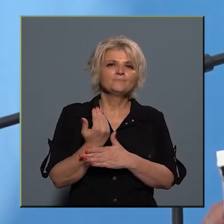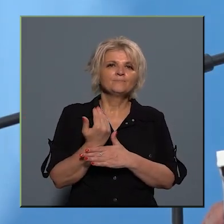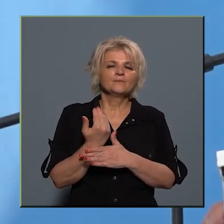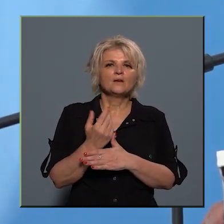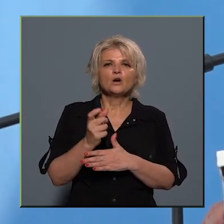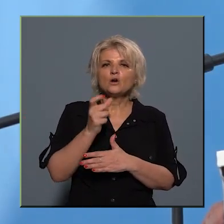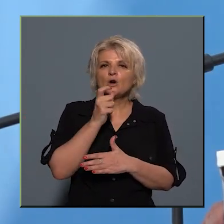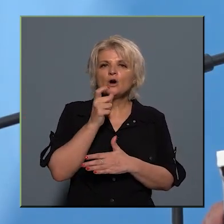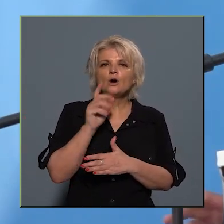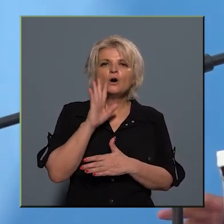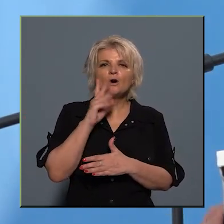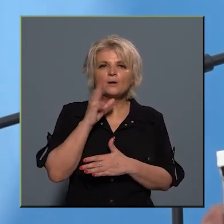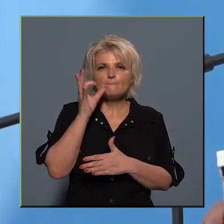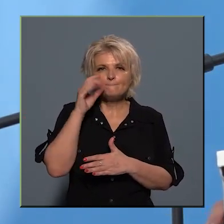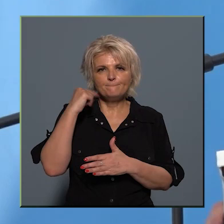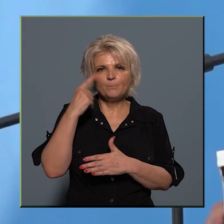karbonsemleges